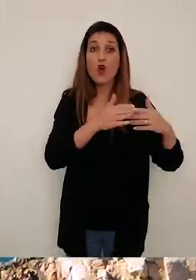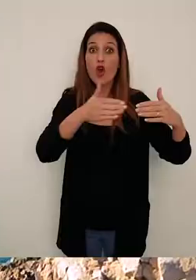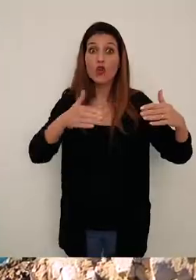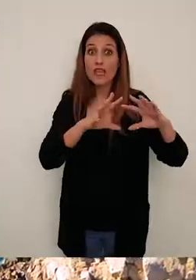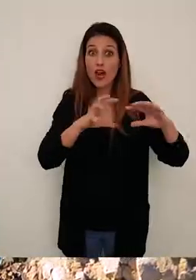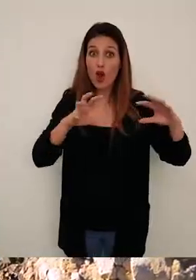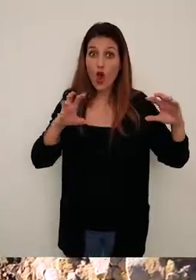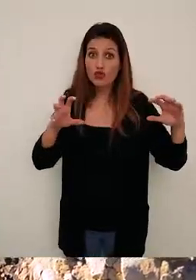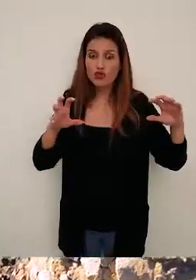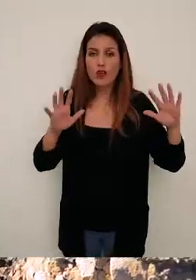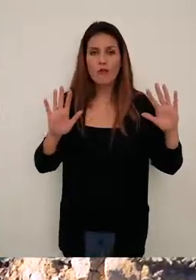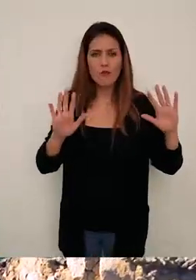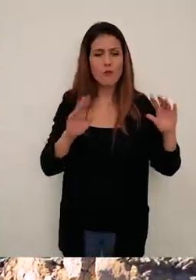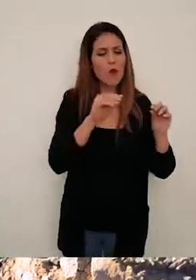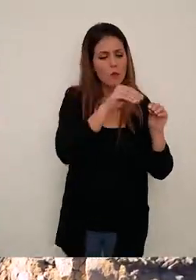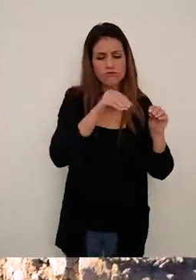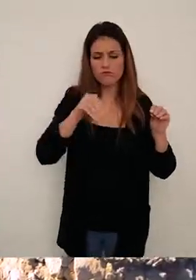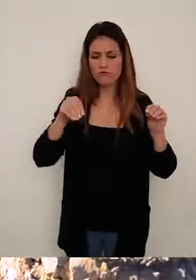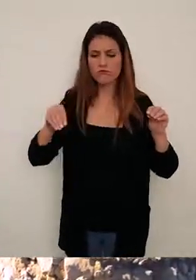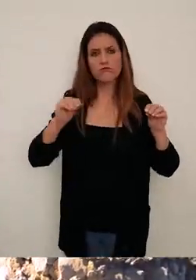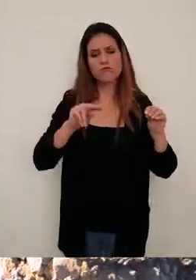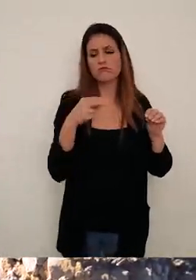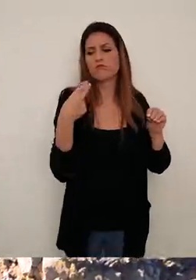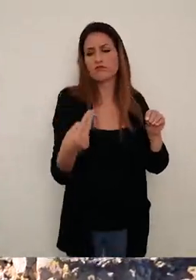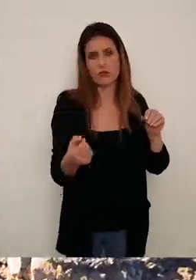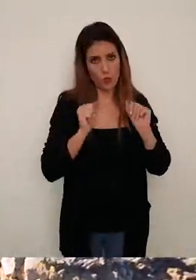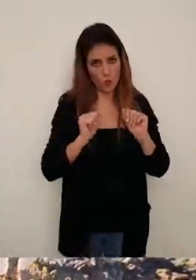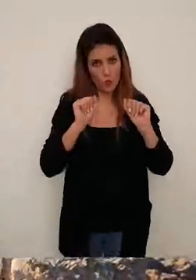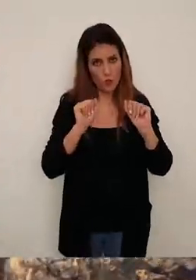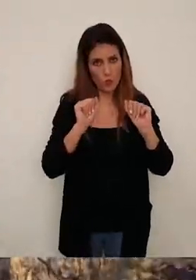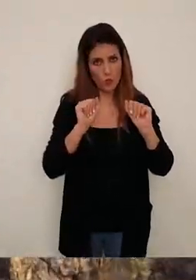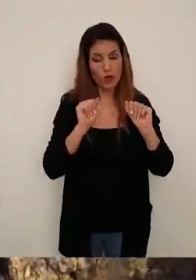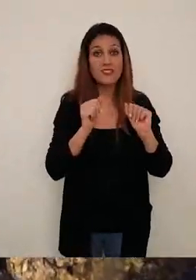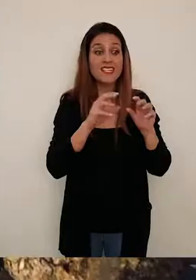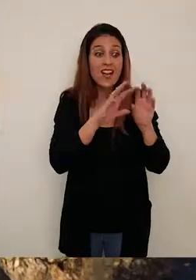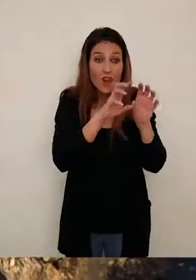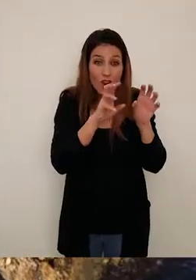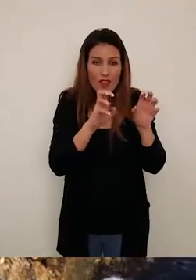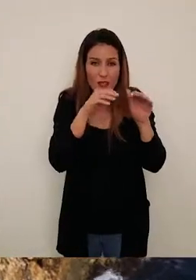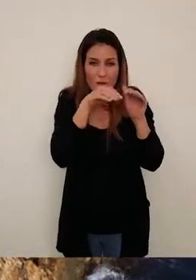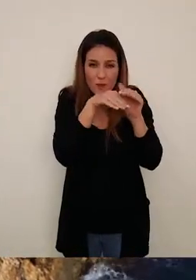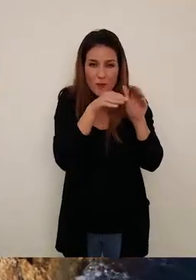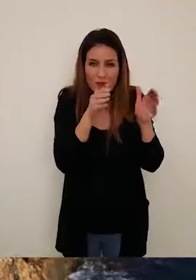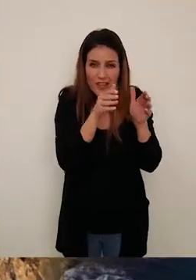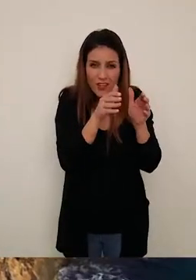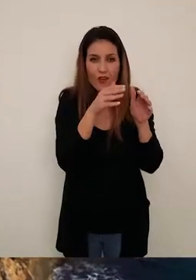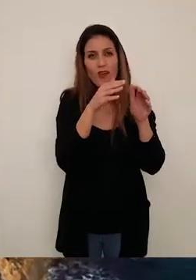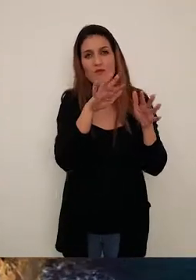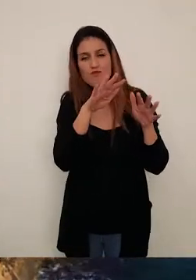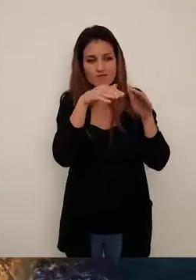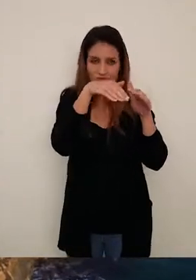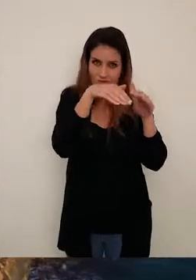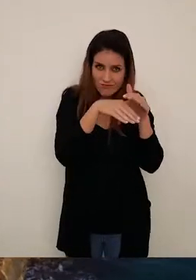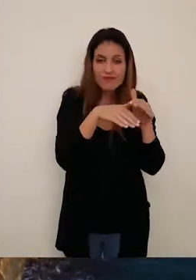La costa rocciosa, ma ricca di numerosi punti di accesso al mare, è caratterizzata da piccole grotte più o meno sommerse e di